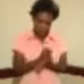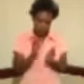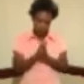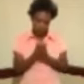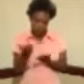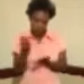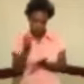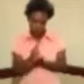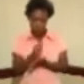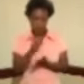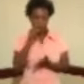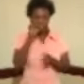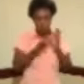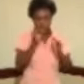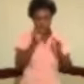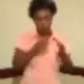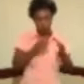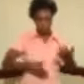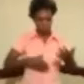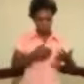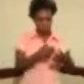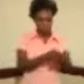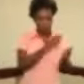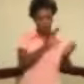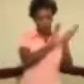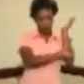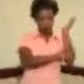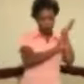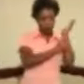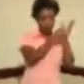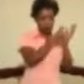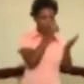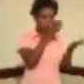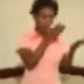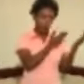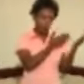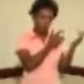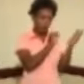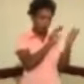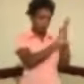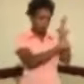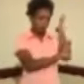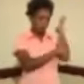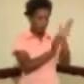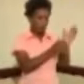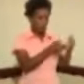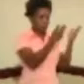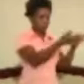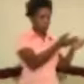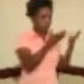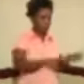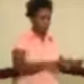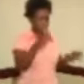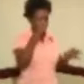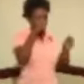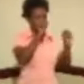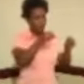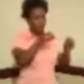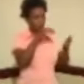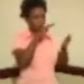Et on a senti que développement arrivait même dans le quartier, parce que l'État arrivait dans le quartier. Donc c'est comme ça que